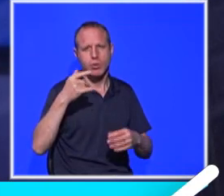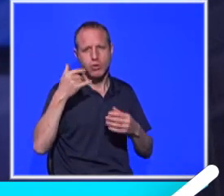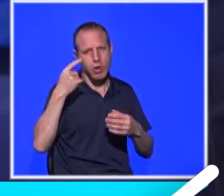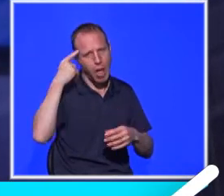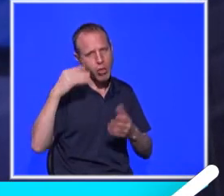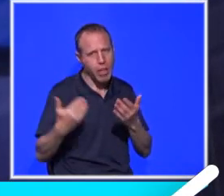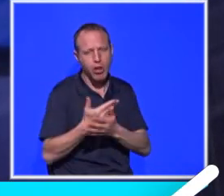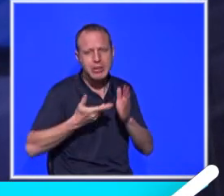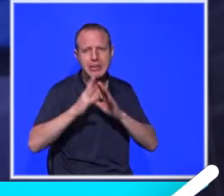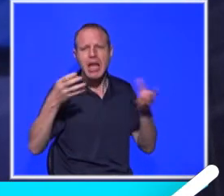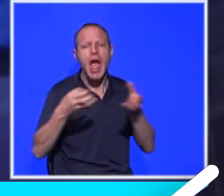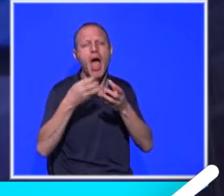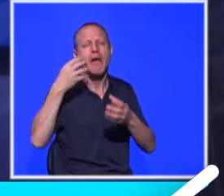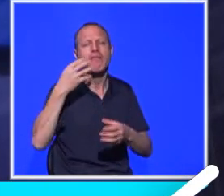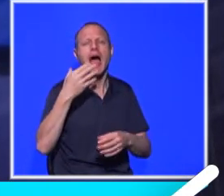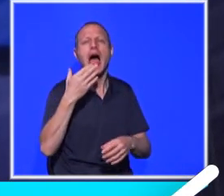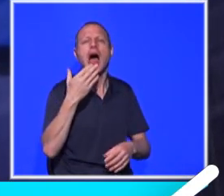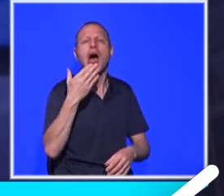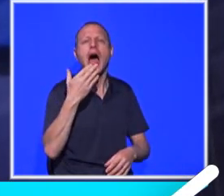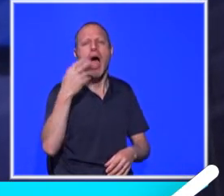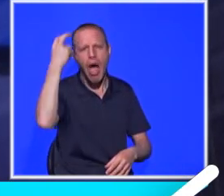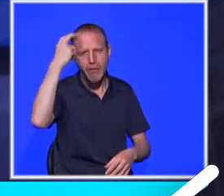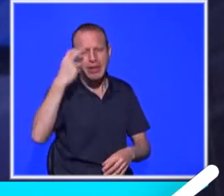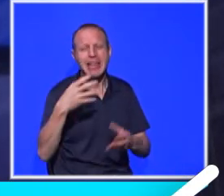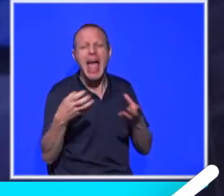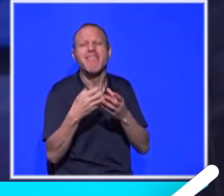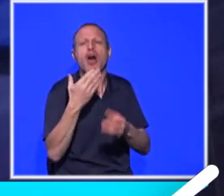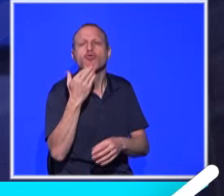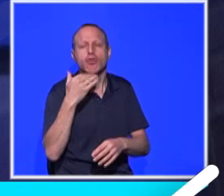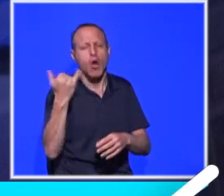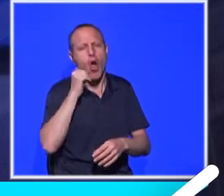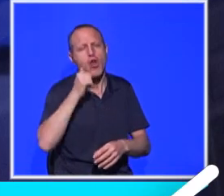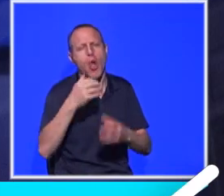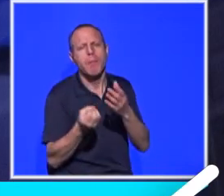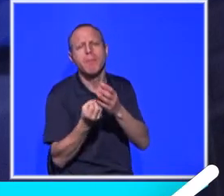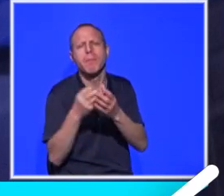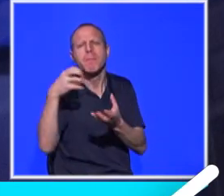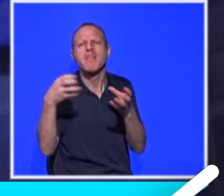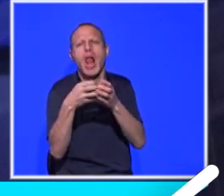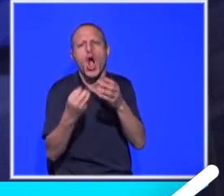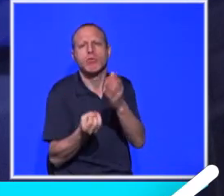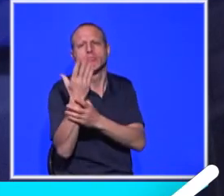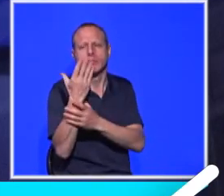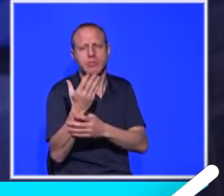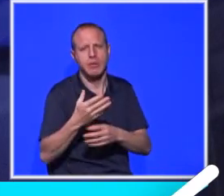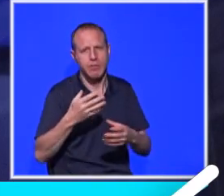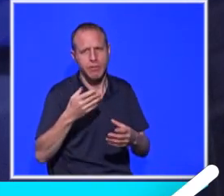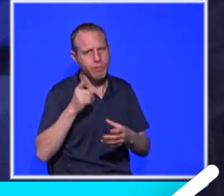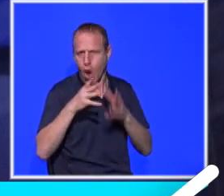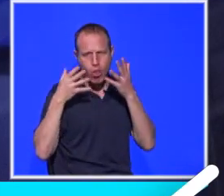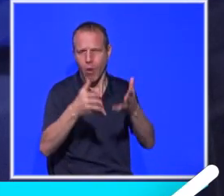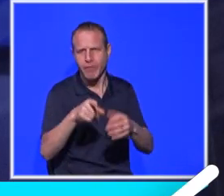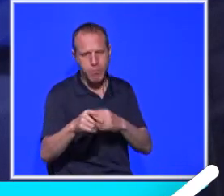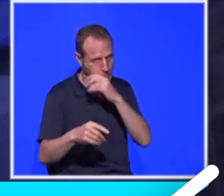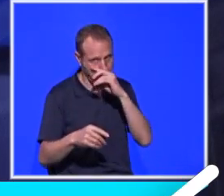בחברה הערבית? בחברה היהודית יש פטריות של מפלגות שצצות כל יום, והחברה יודעת לייצר למרחב, ולא תוקפים